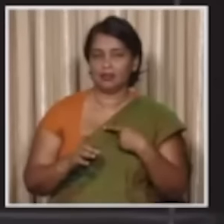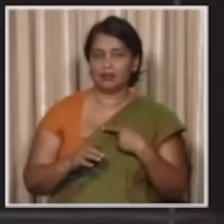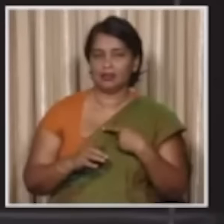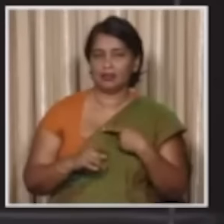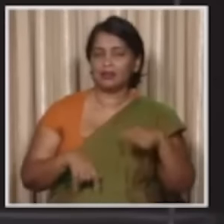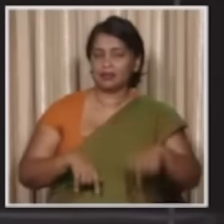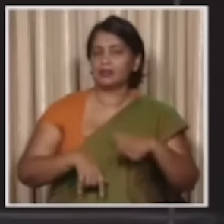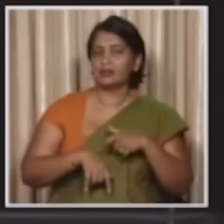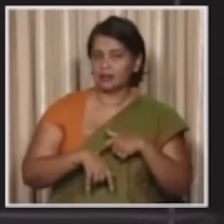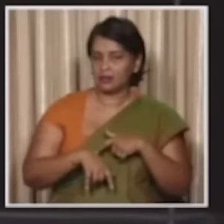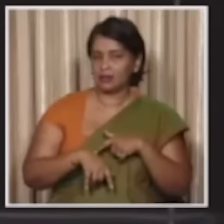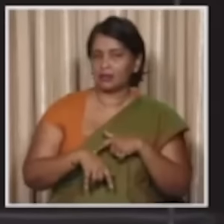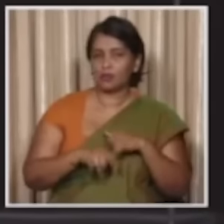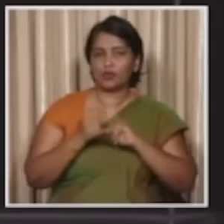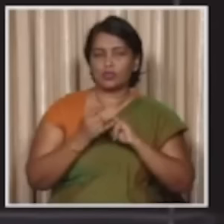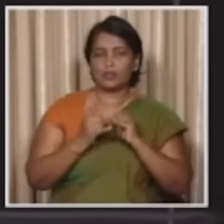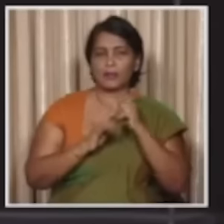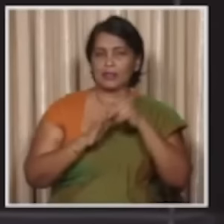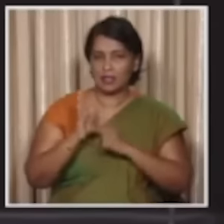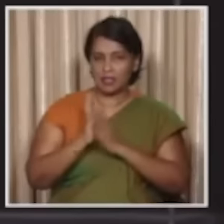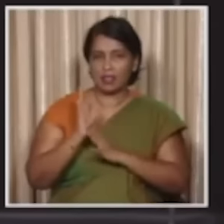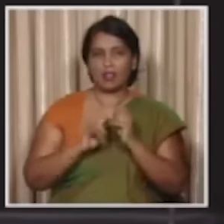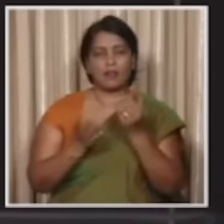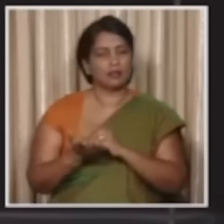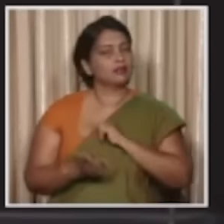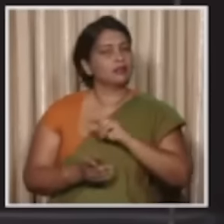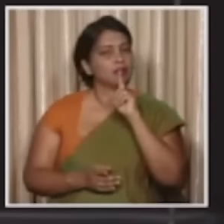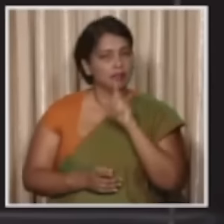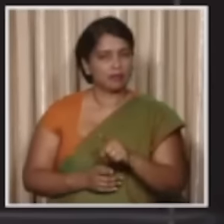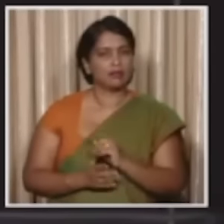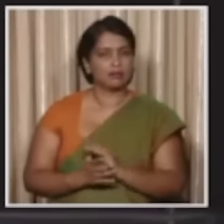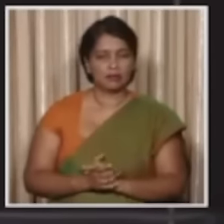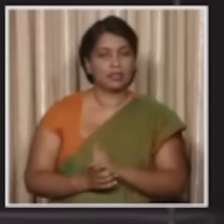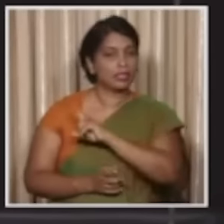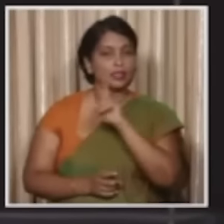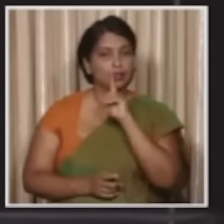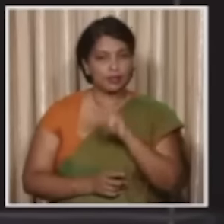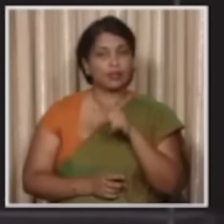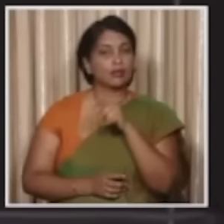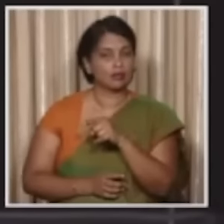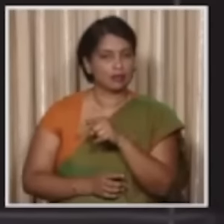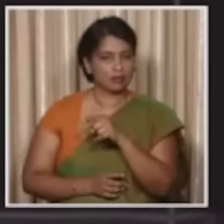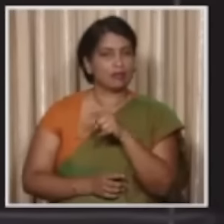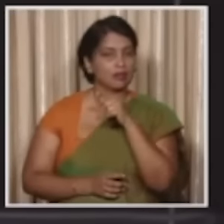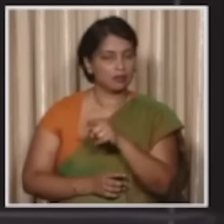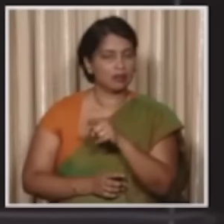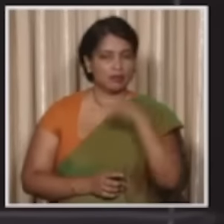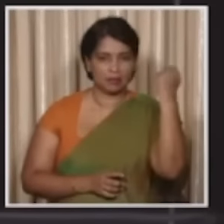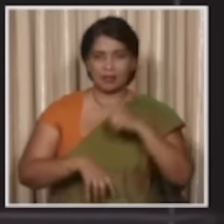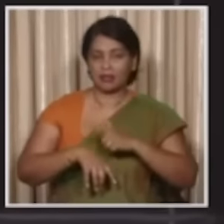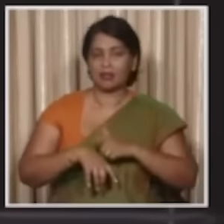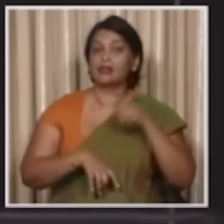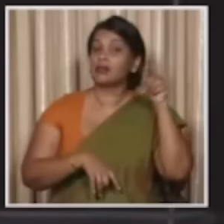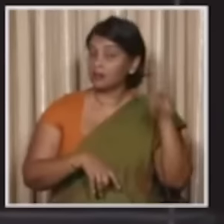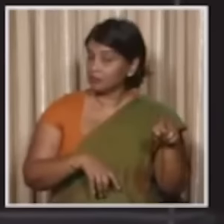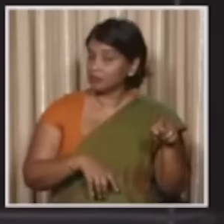මේ අවස්ථාවේදී සුසිල් ප්‍රේමජයන්ත මැතිතුමාට නැවත ස්තුතිවන්ත වෙනවා. අර ඔබතුමා කිව්වා වගේ එතුමාට දැන් කතා කරන්න. මොකද